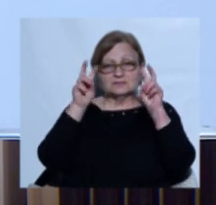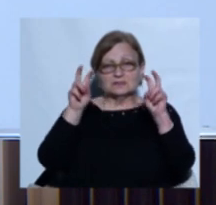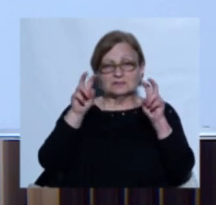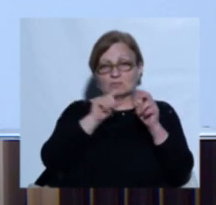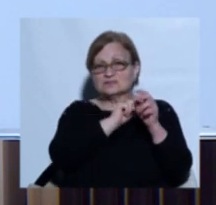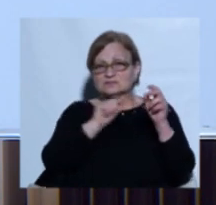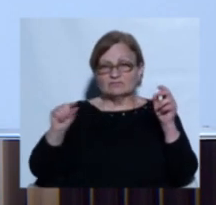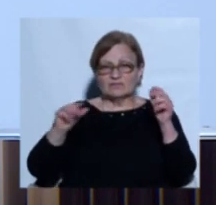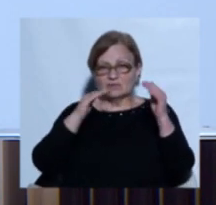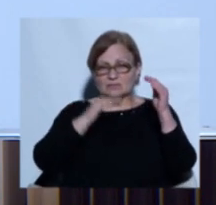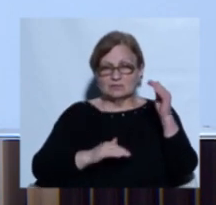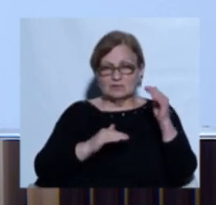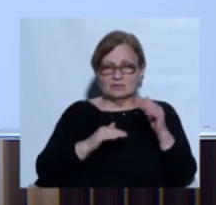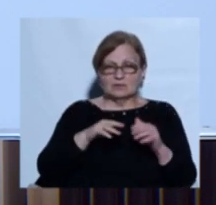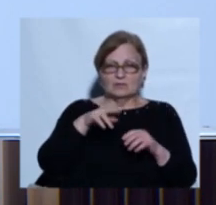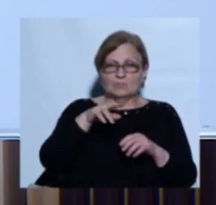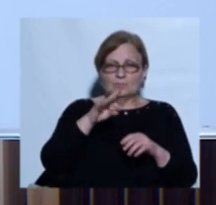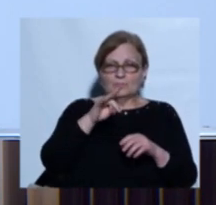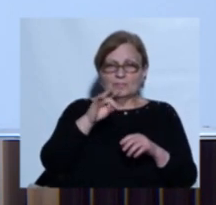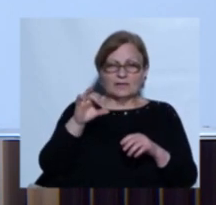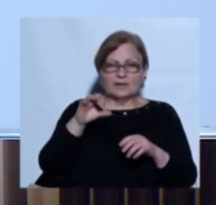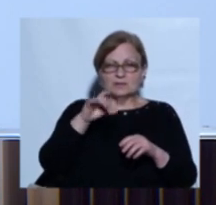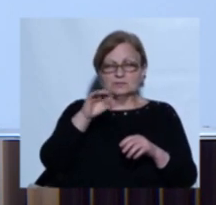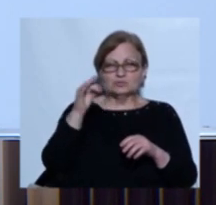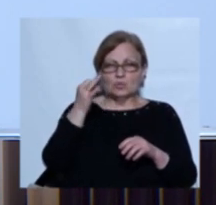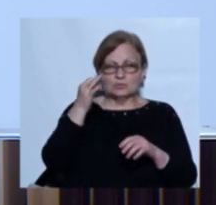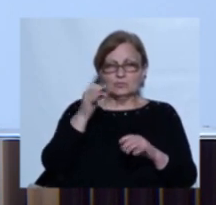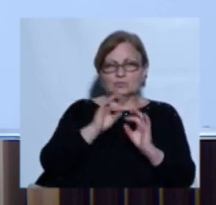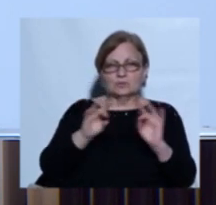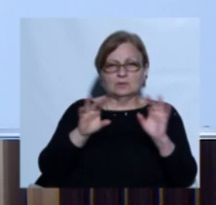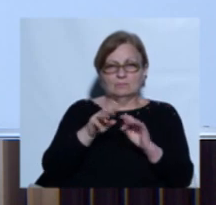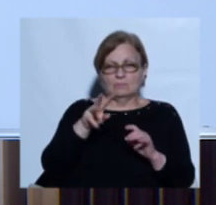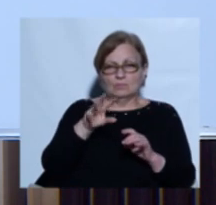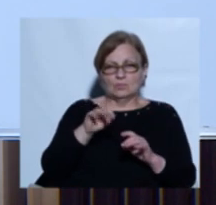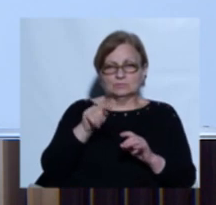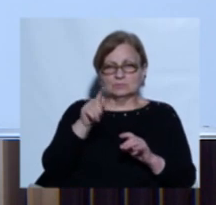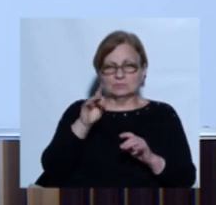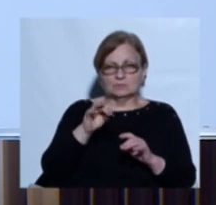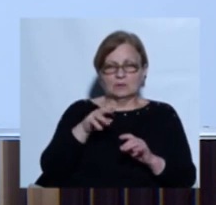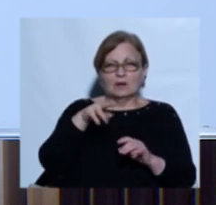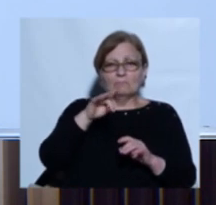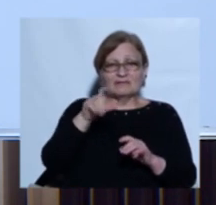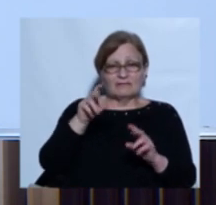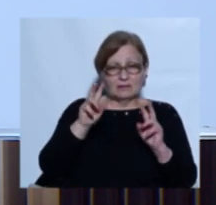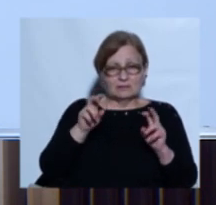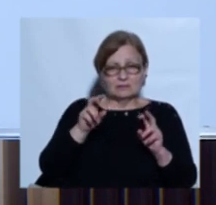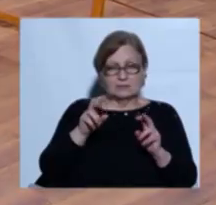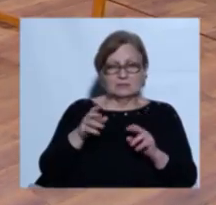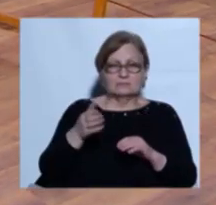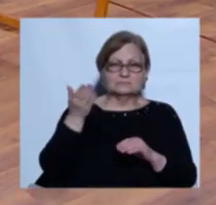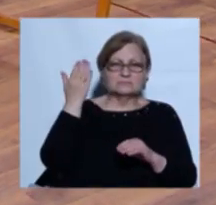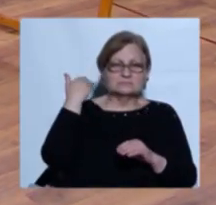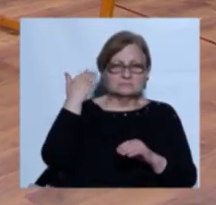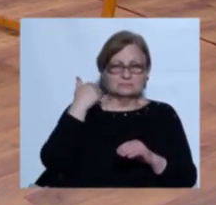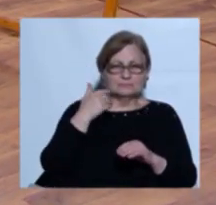მიწერილი პრეისტორიული მოთხრობა. ასეთი მინაწერი აქვს სათაურს ქვემოთ. მოგეხსენებათ, პრე ნიშნავს წინარეს